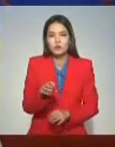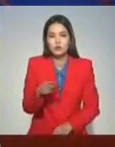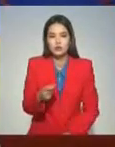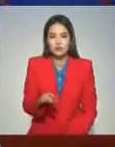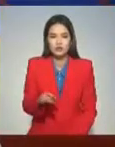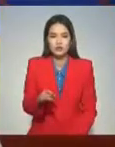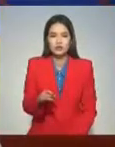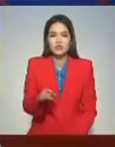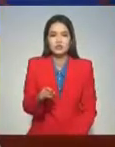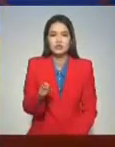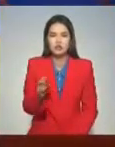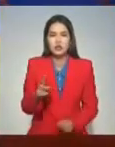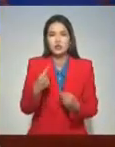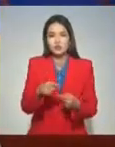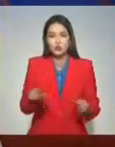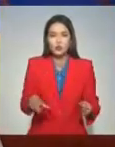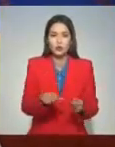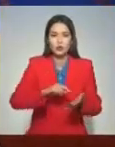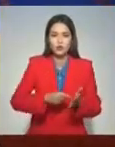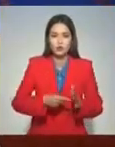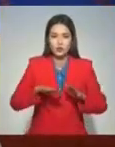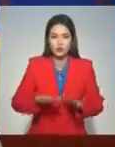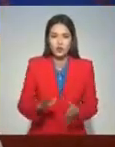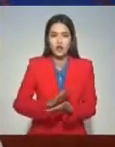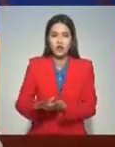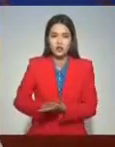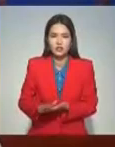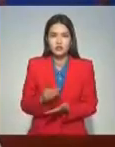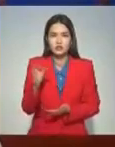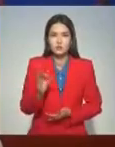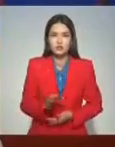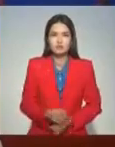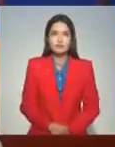как на дорогах, так и в населенных пунктах, очищены на 100%.